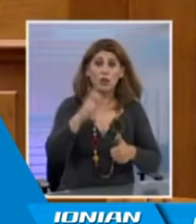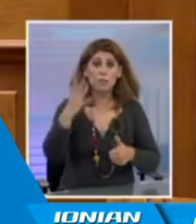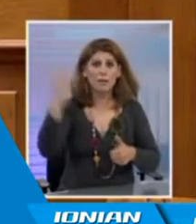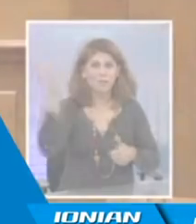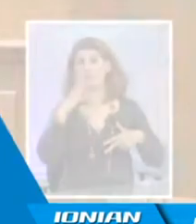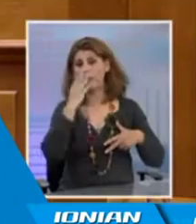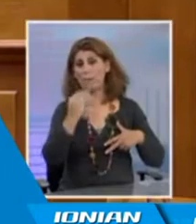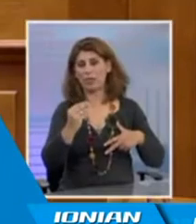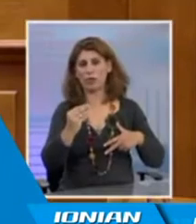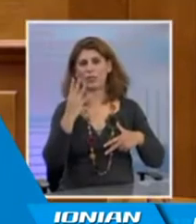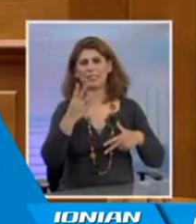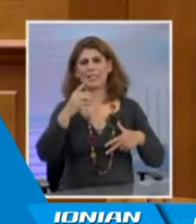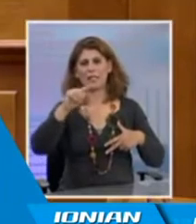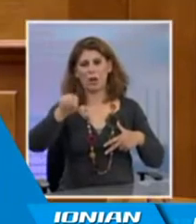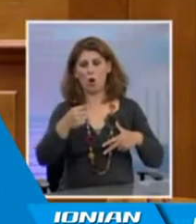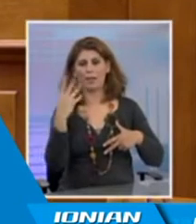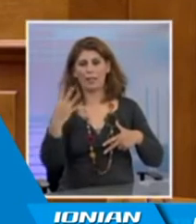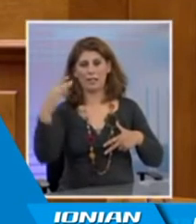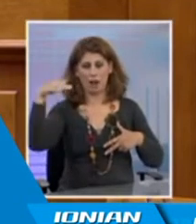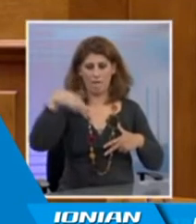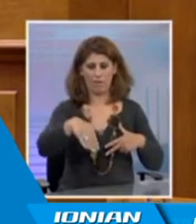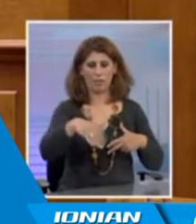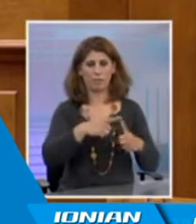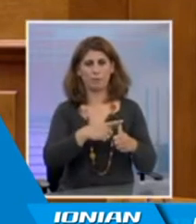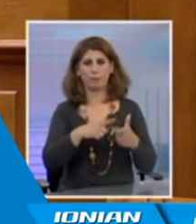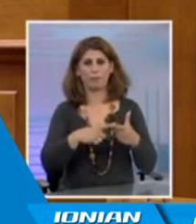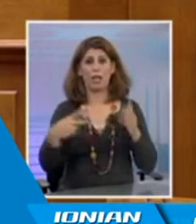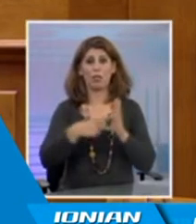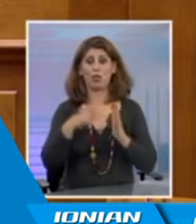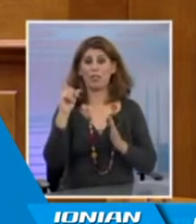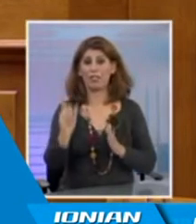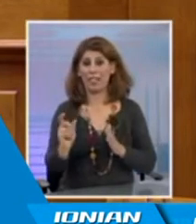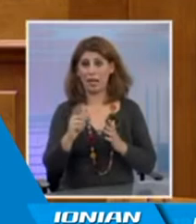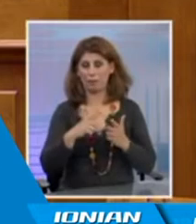να σας θυμίσω εγώ, 4,4% ύφεση. 2010,